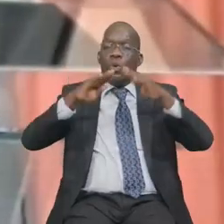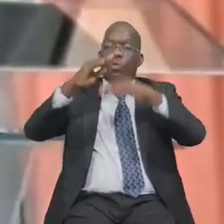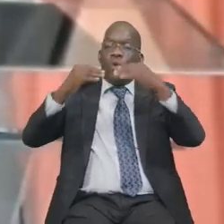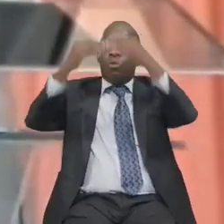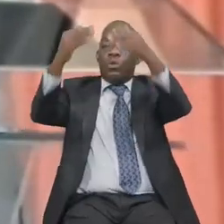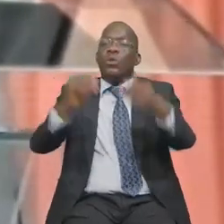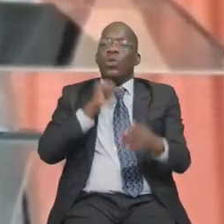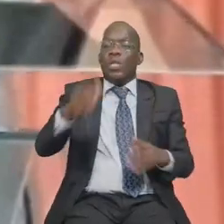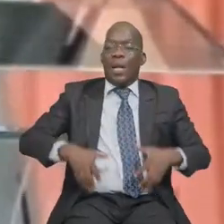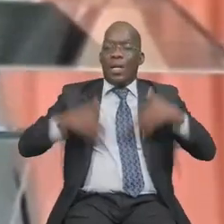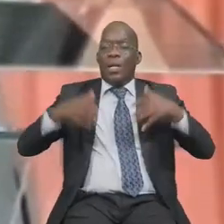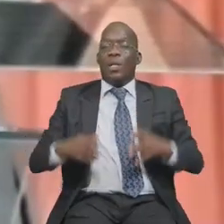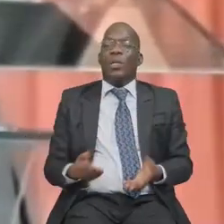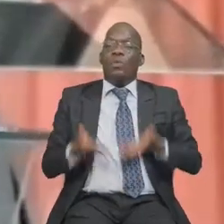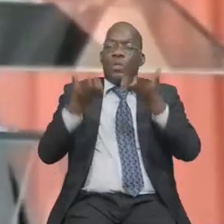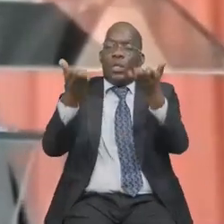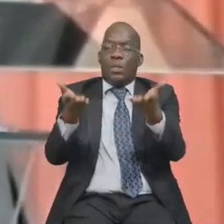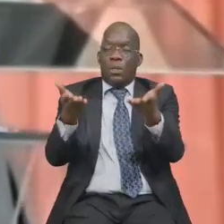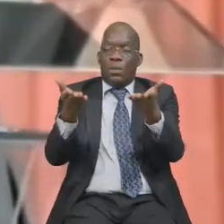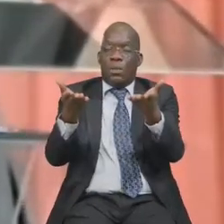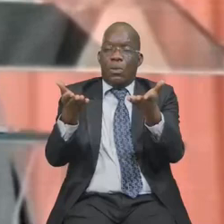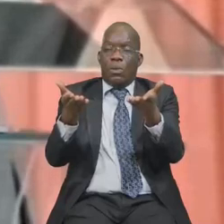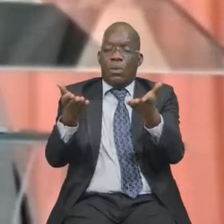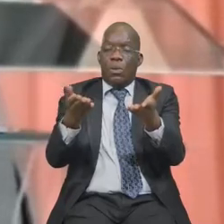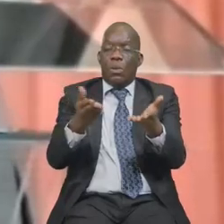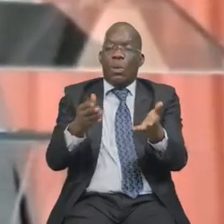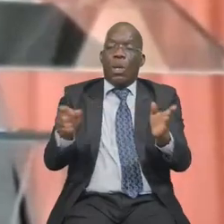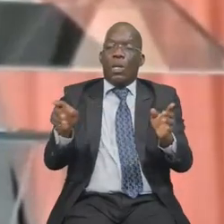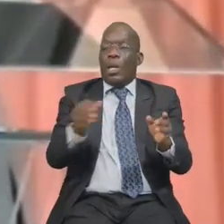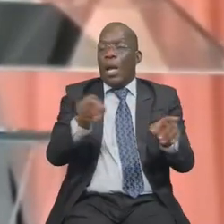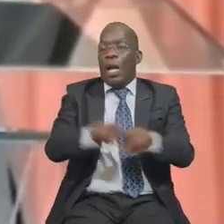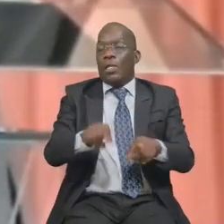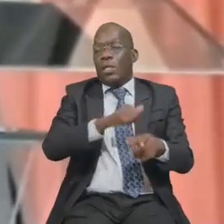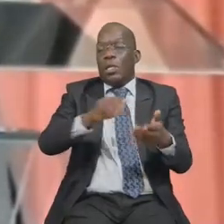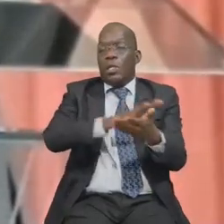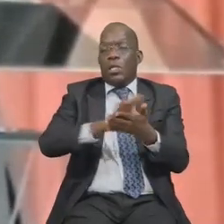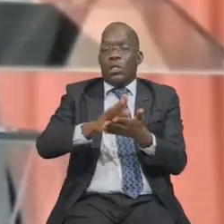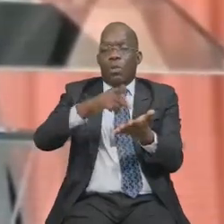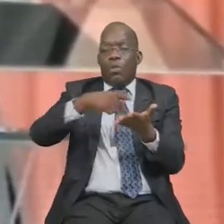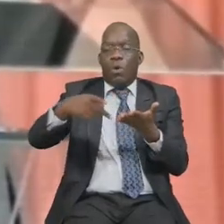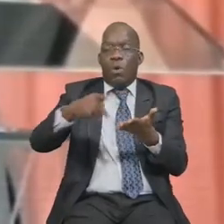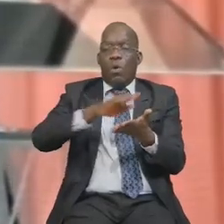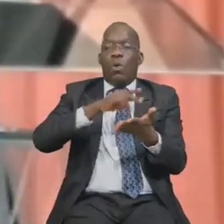provoquer, présenter et en tant comme une vierge pure, chaste, sainte